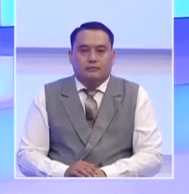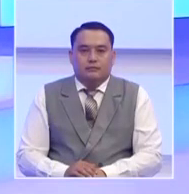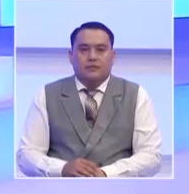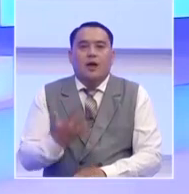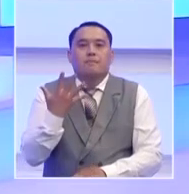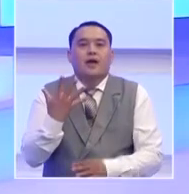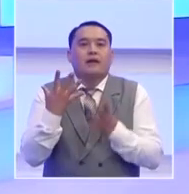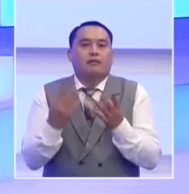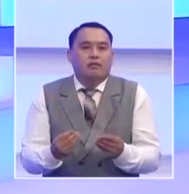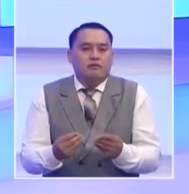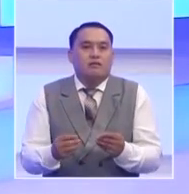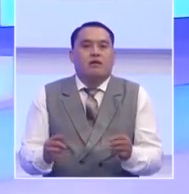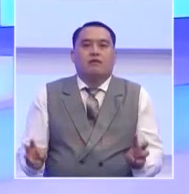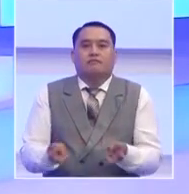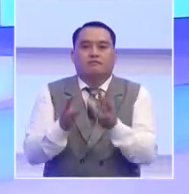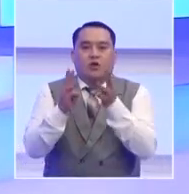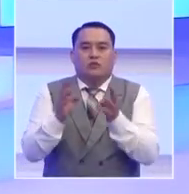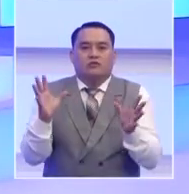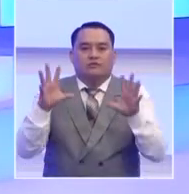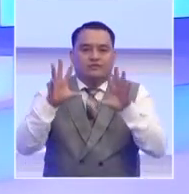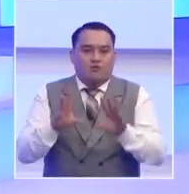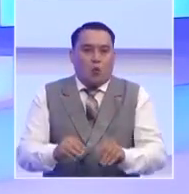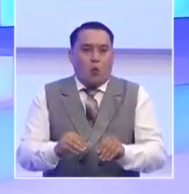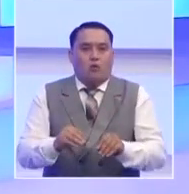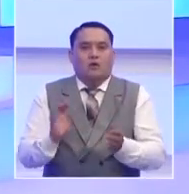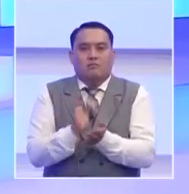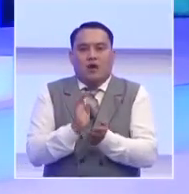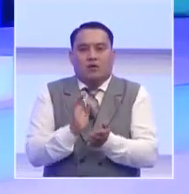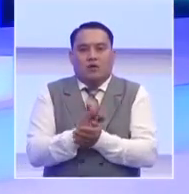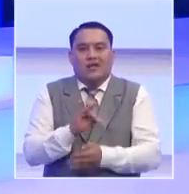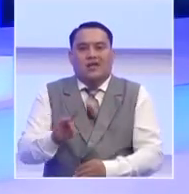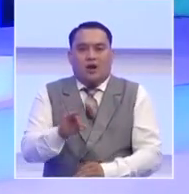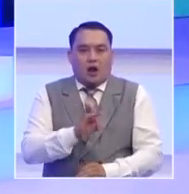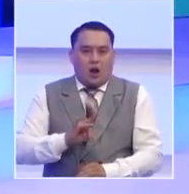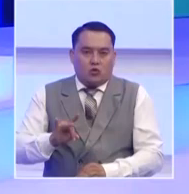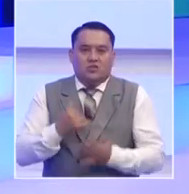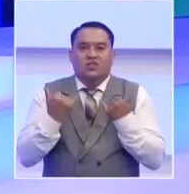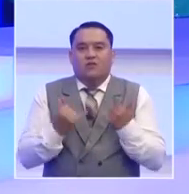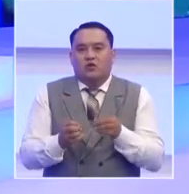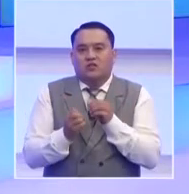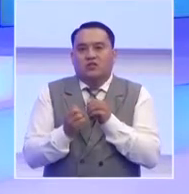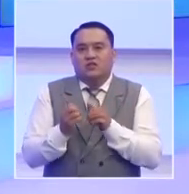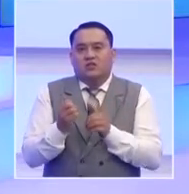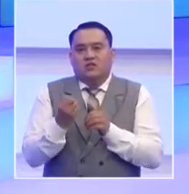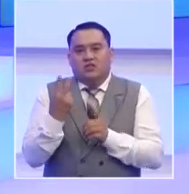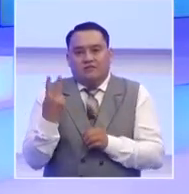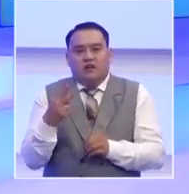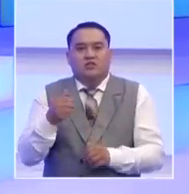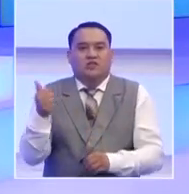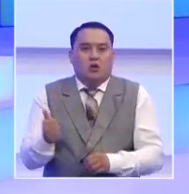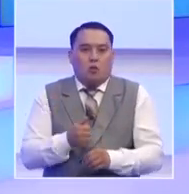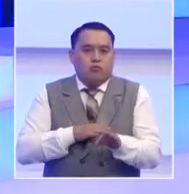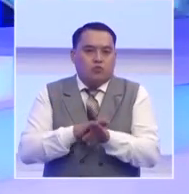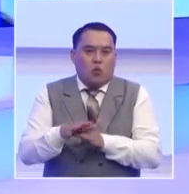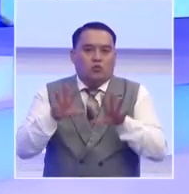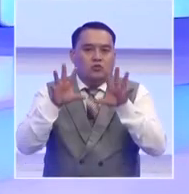Почти 5 дней пожарные боролись с возгоранием мусора на полигоне твердобытовых отходов в Елийском районе. Сегодня в 2 часа дня пожар